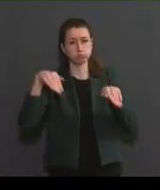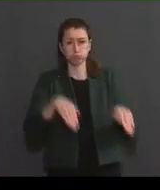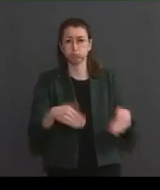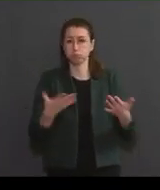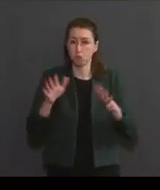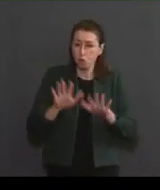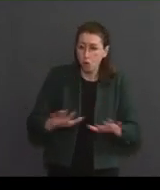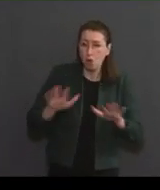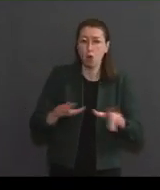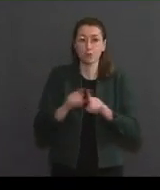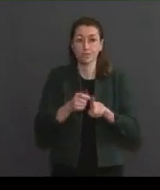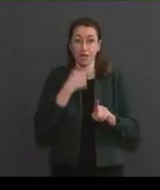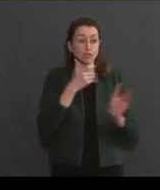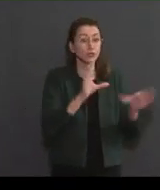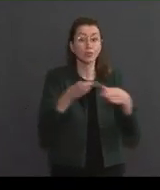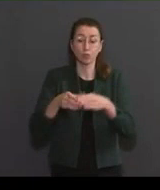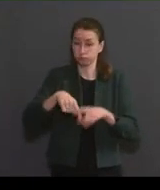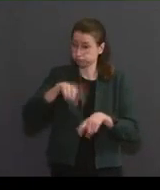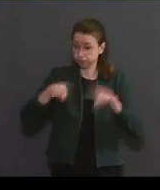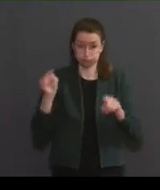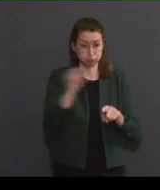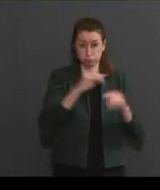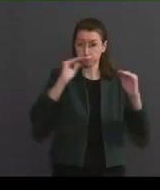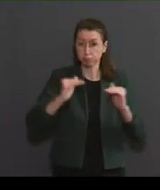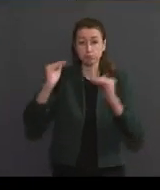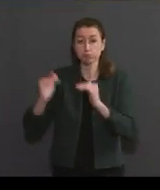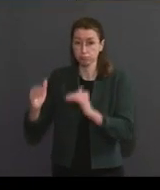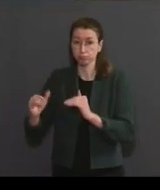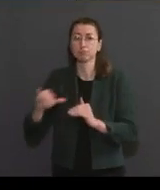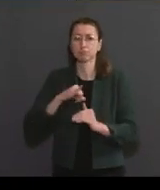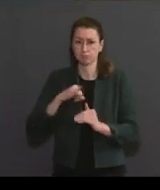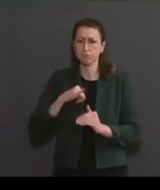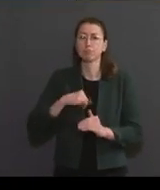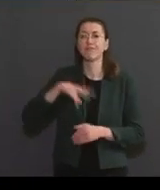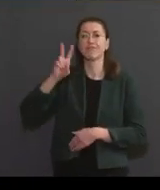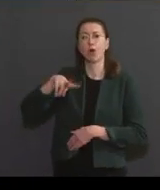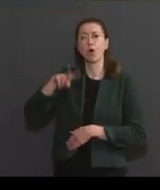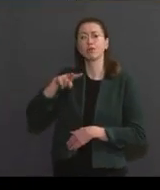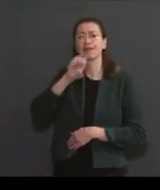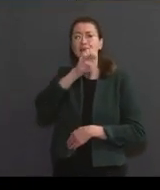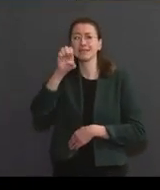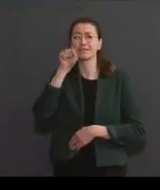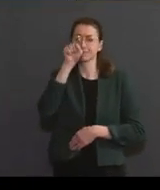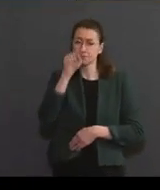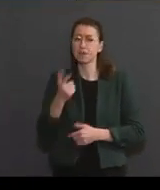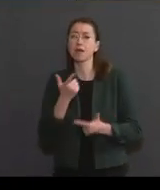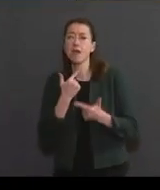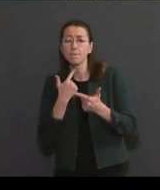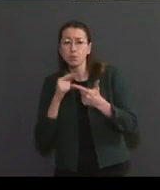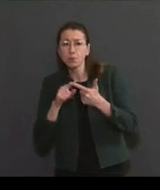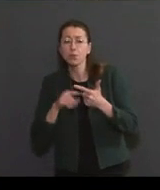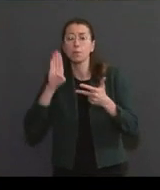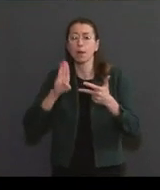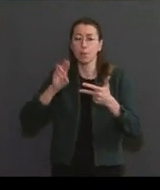pour certaines provinces, dans les derniers résultats, comme la Flandre orientale, le Limbourg ou le Brabant wallon,